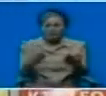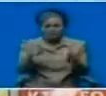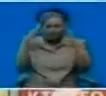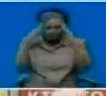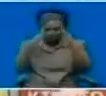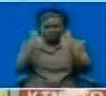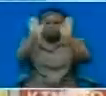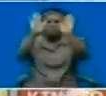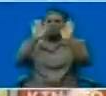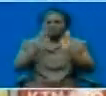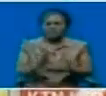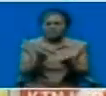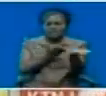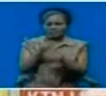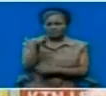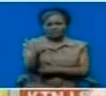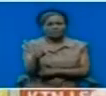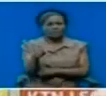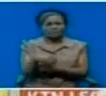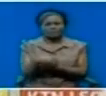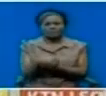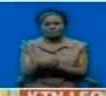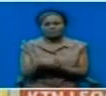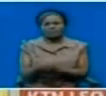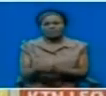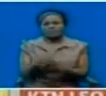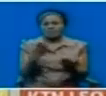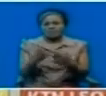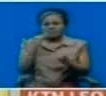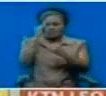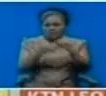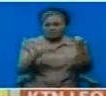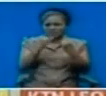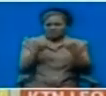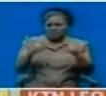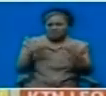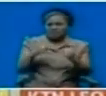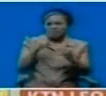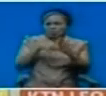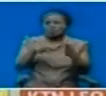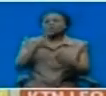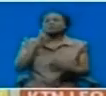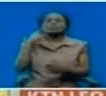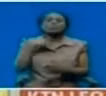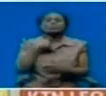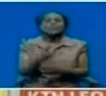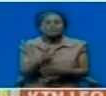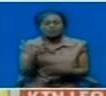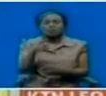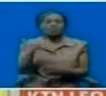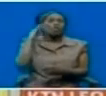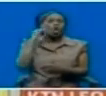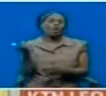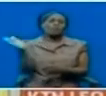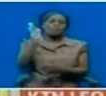maanani umuhimu haswa wa huduma hii. You calling back to like find out what I was trying to say, I leave the message, you will call back with the